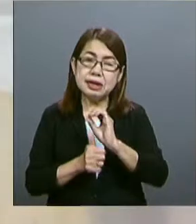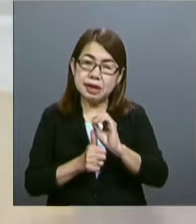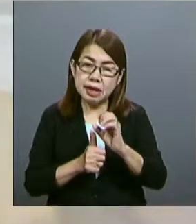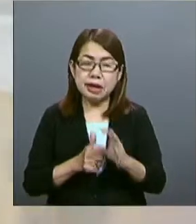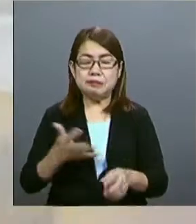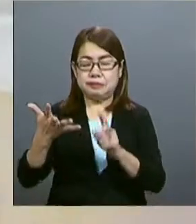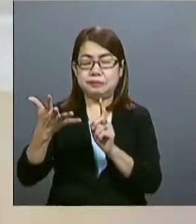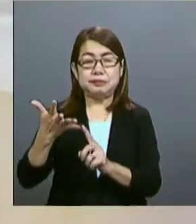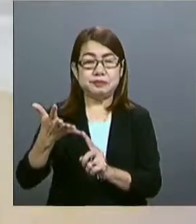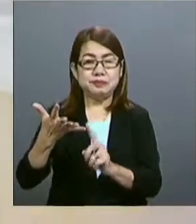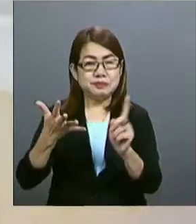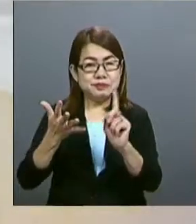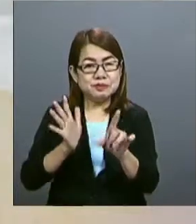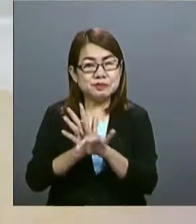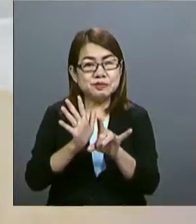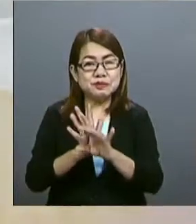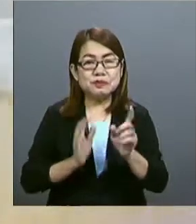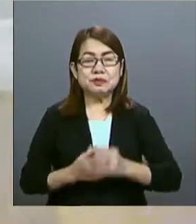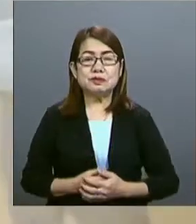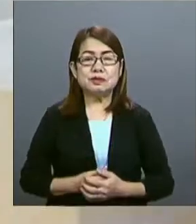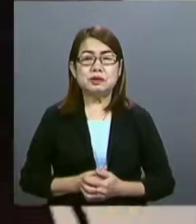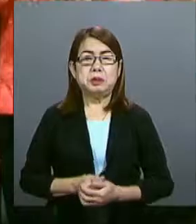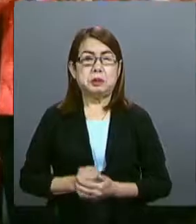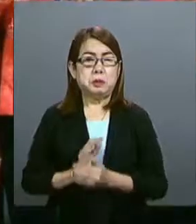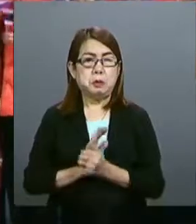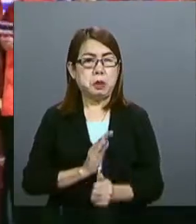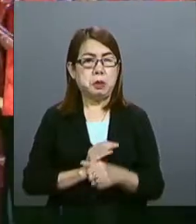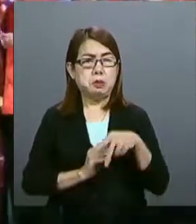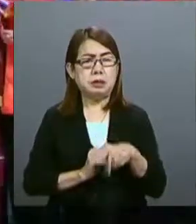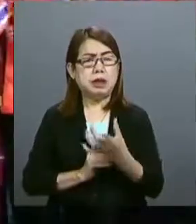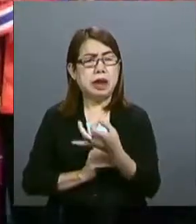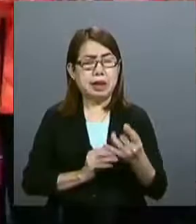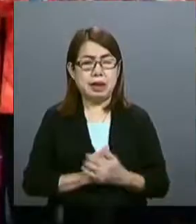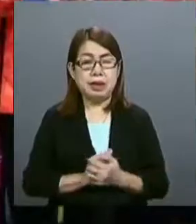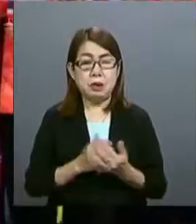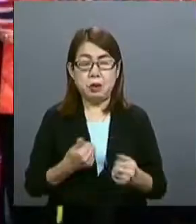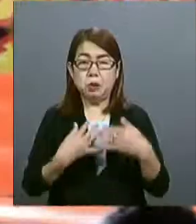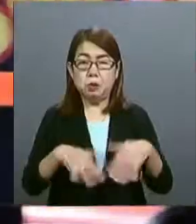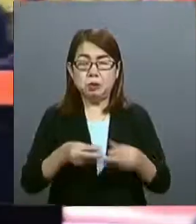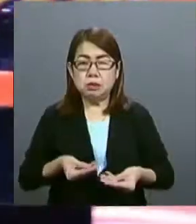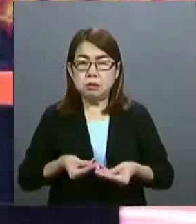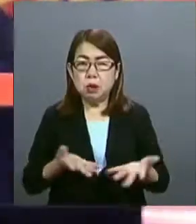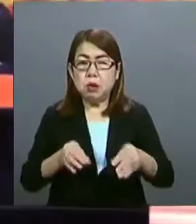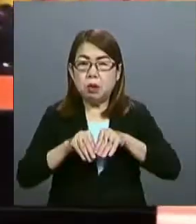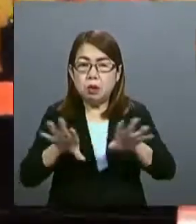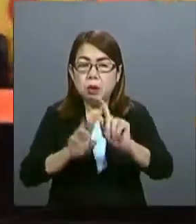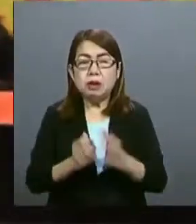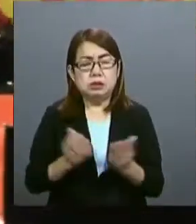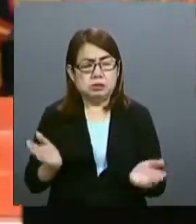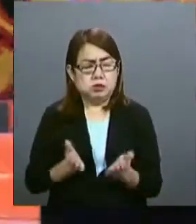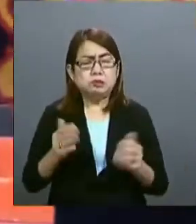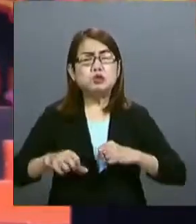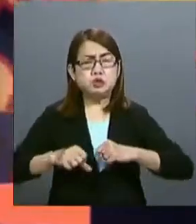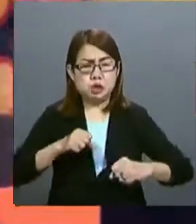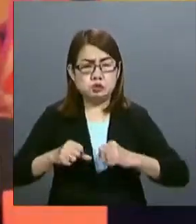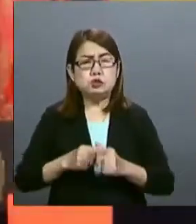มไปถึงประเด็นสุดท้ายก็คือความสามารถพิเศษ งานเทศกาลตรุษจีนนี้ไม่เพียงแค่ส่งเสริมเยาวชนผ่านการ